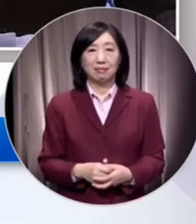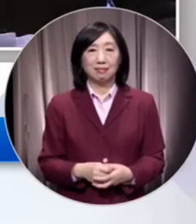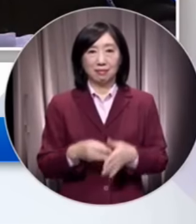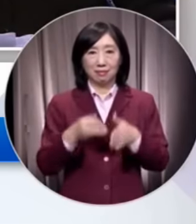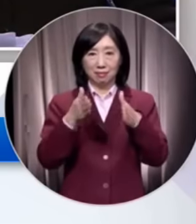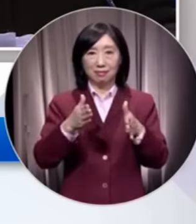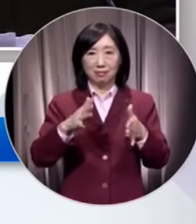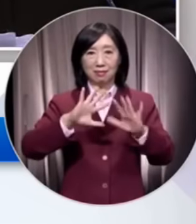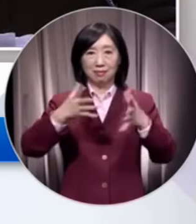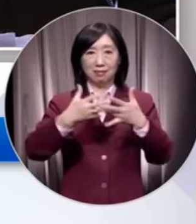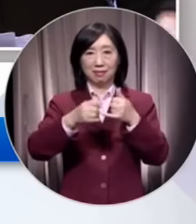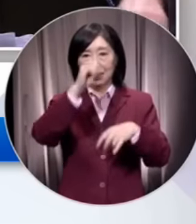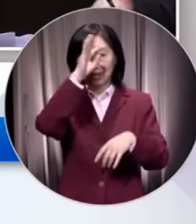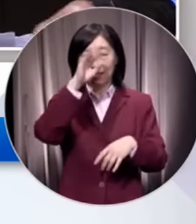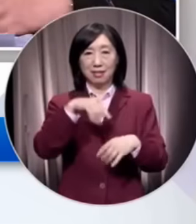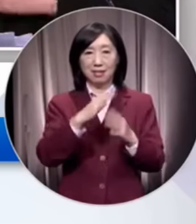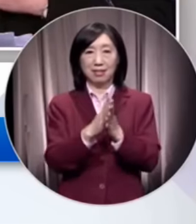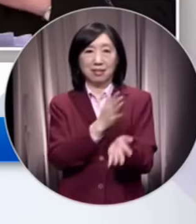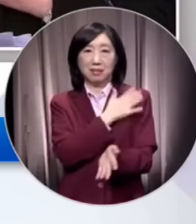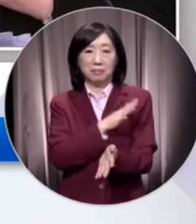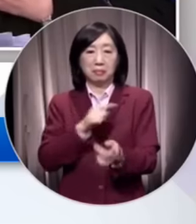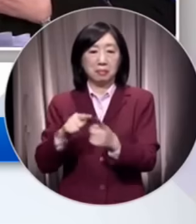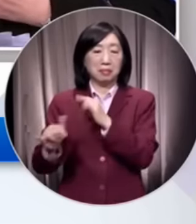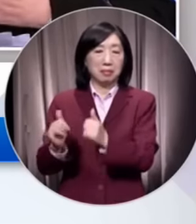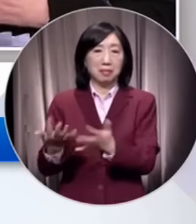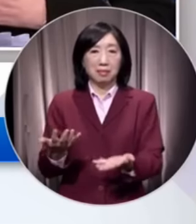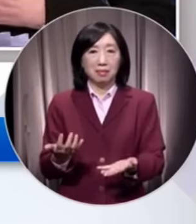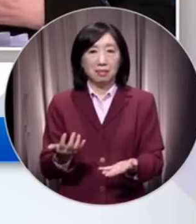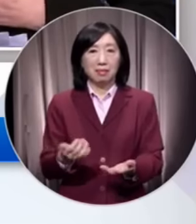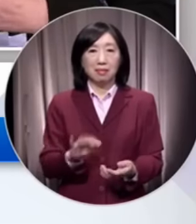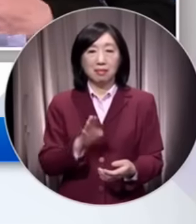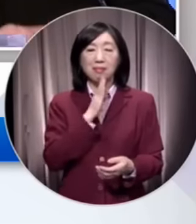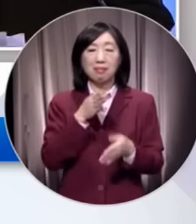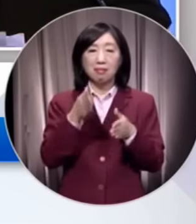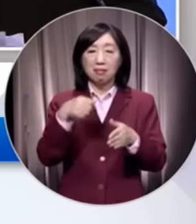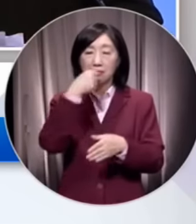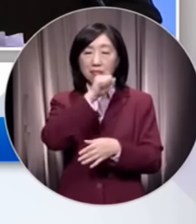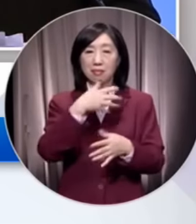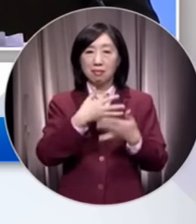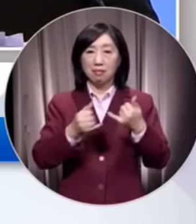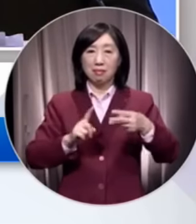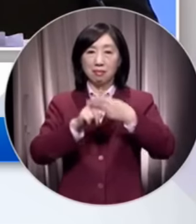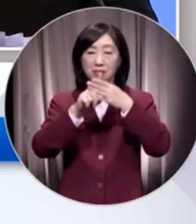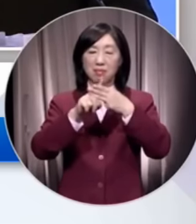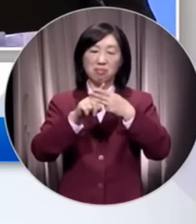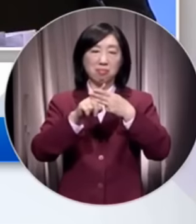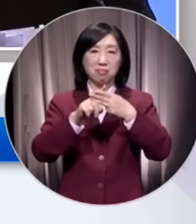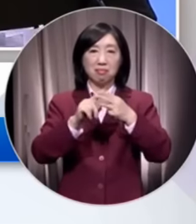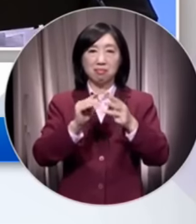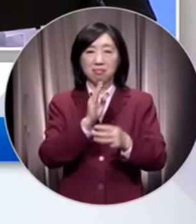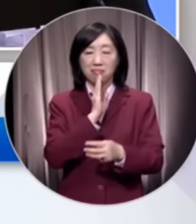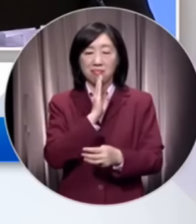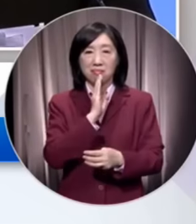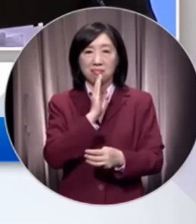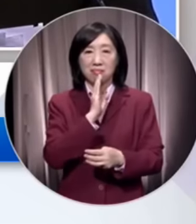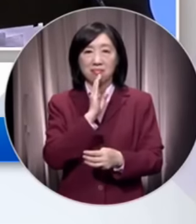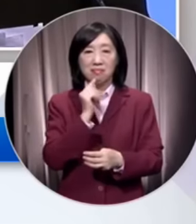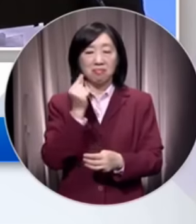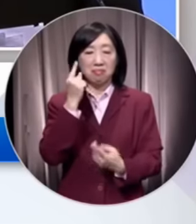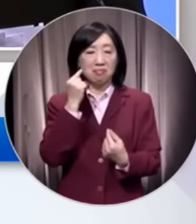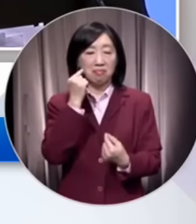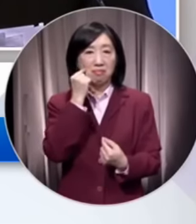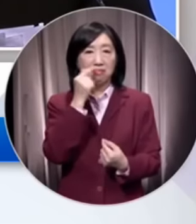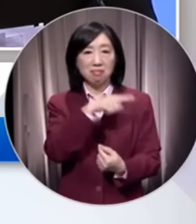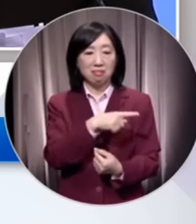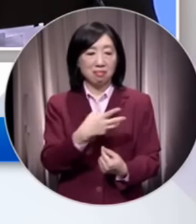国民党来讲，只要有钱就可以不顾民生，但是对台湾的民主政治来讲， 大家都觉得是一件难以交代